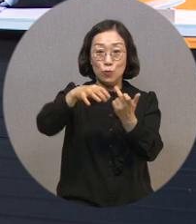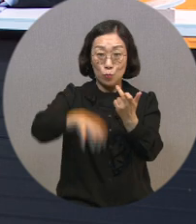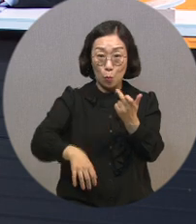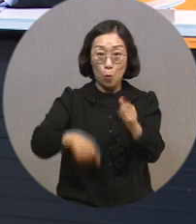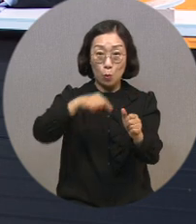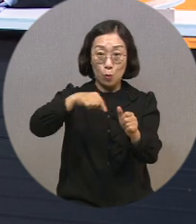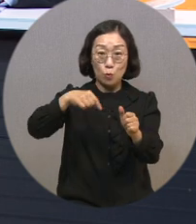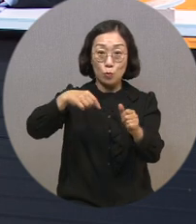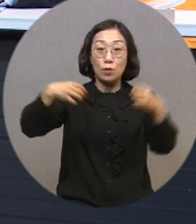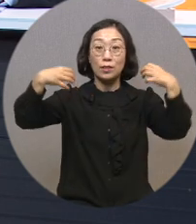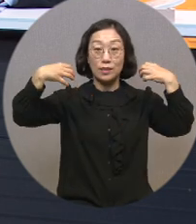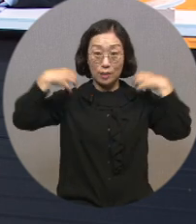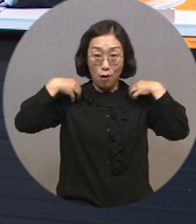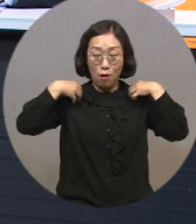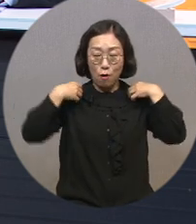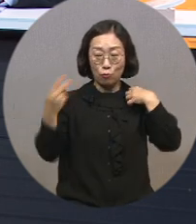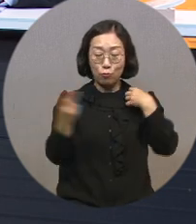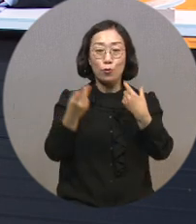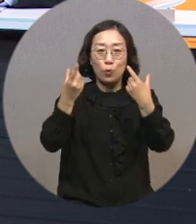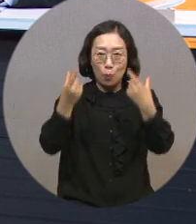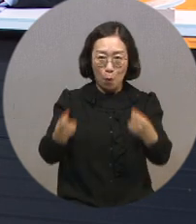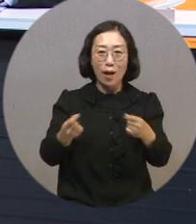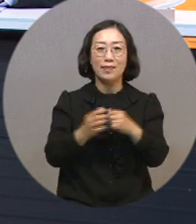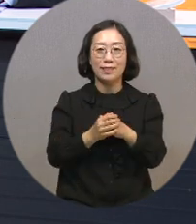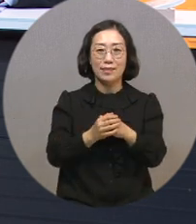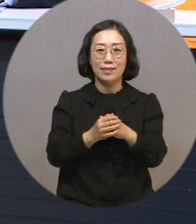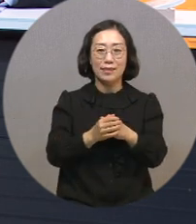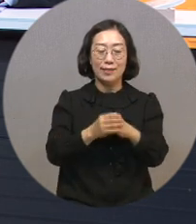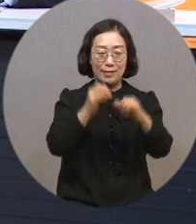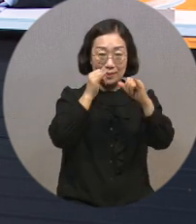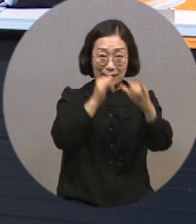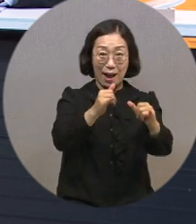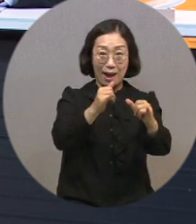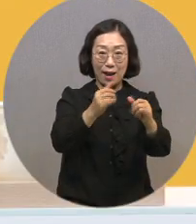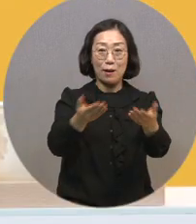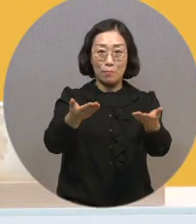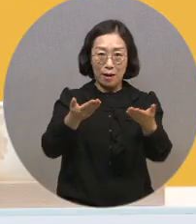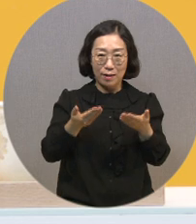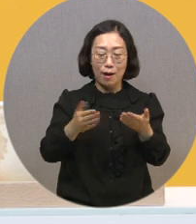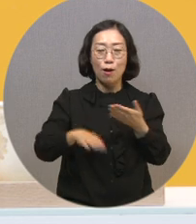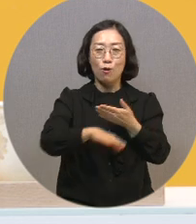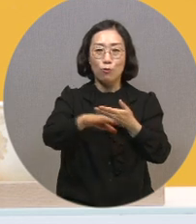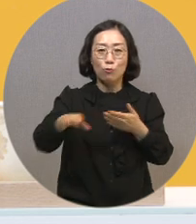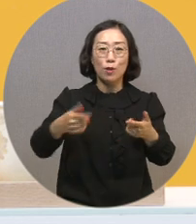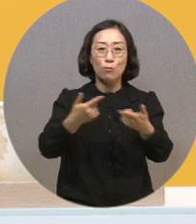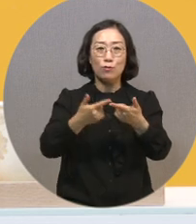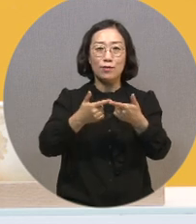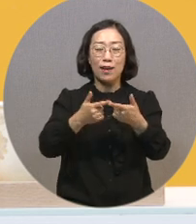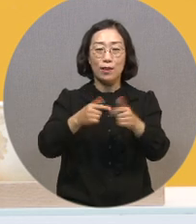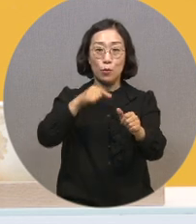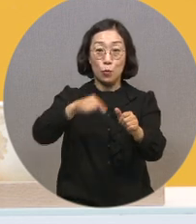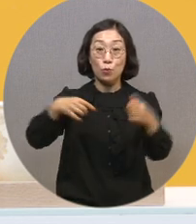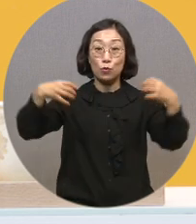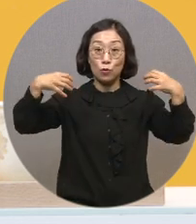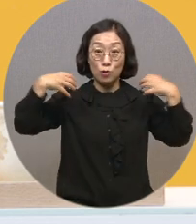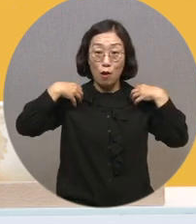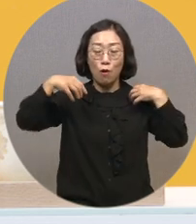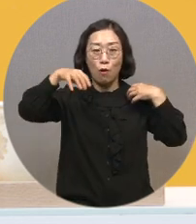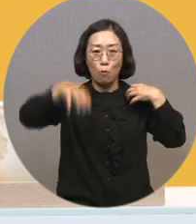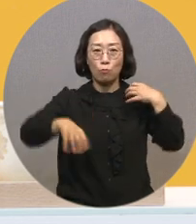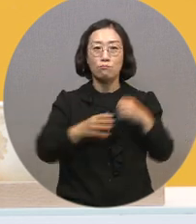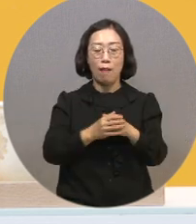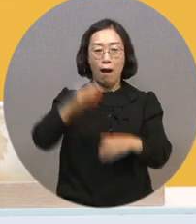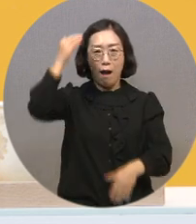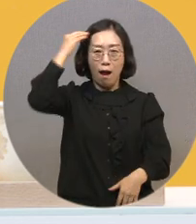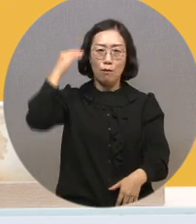이제 연속적으로 받게 됐는데 그렇게 보면 우리 부산광역시교육청은 정말 부산 교육이 대한민국